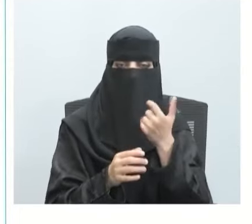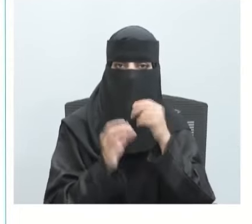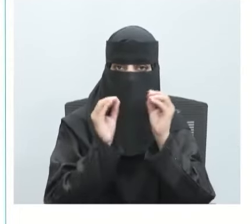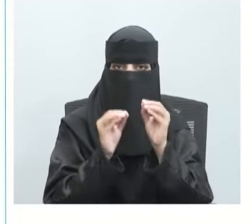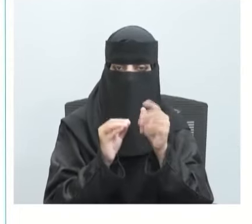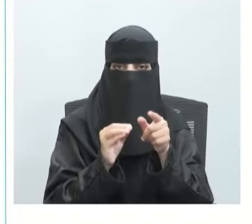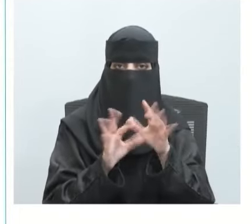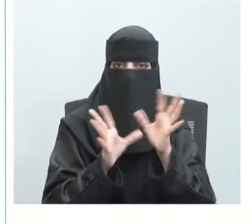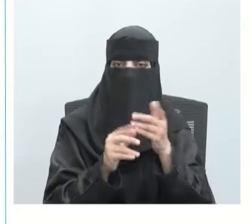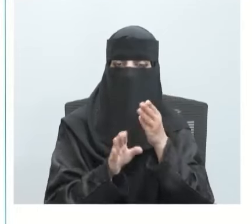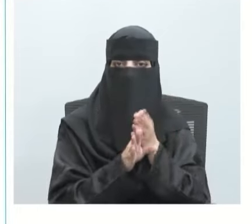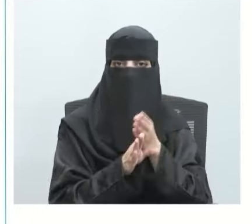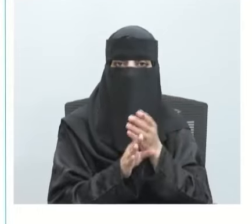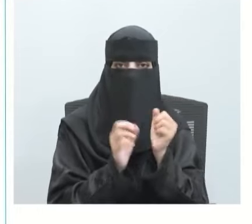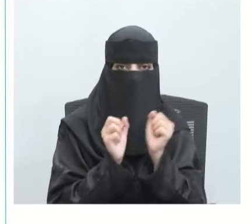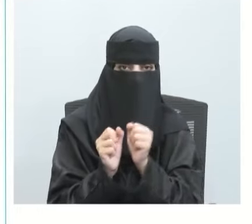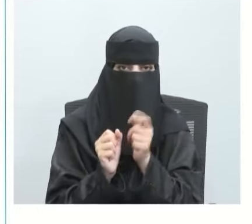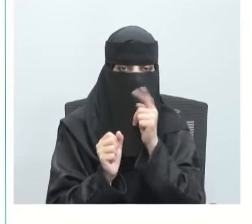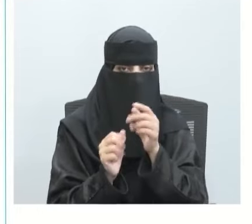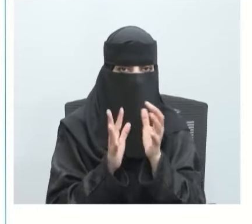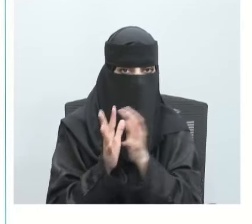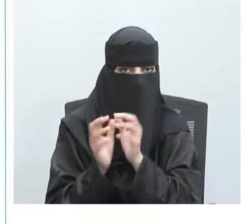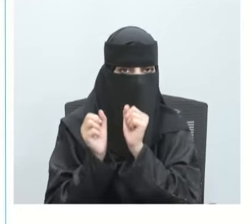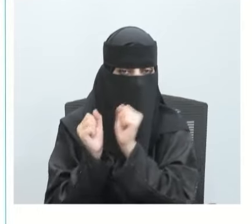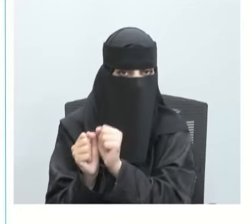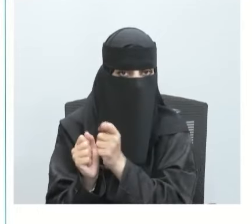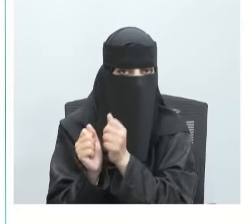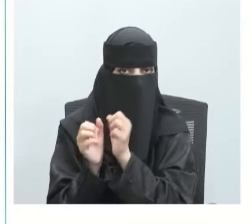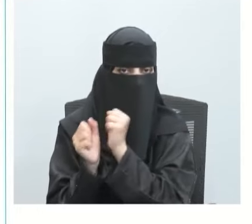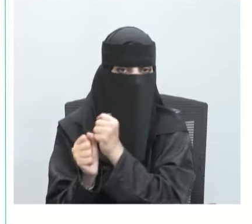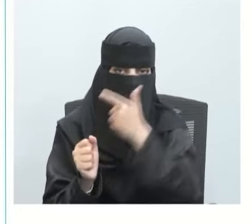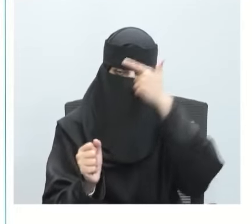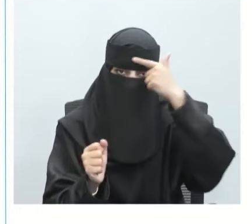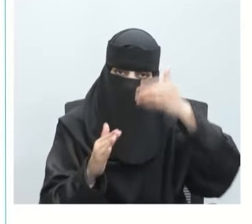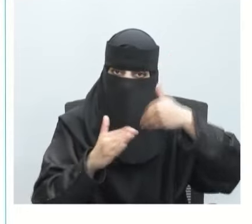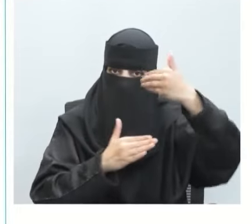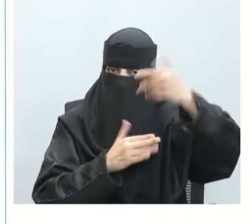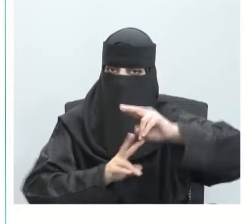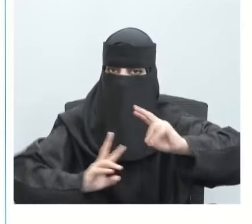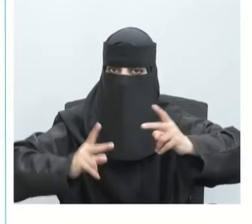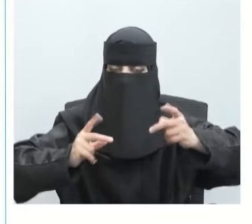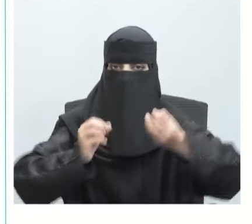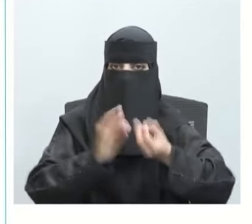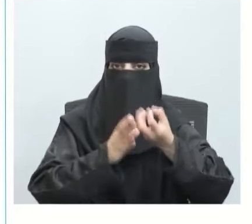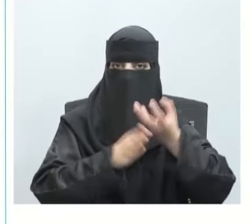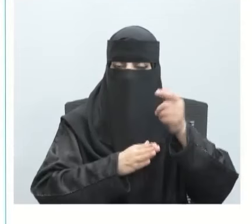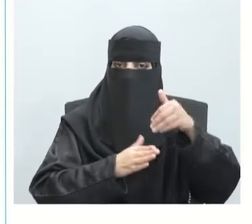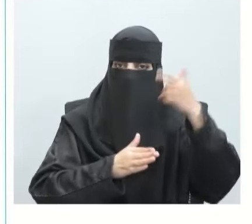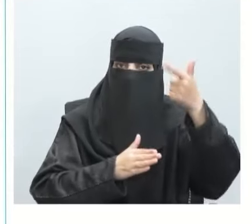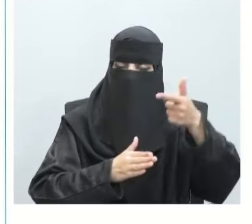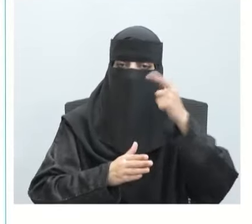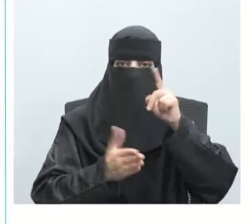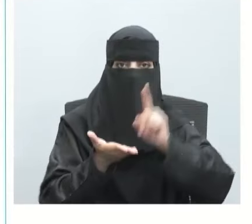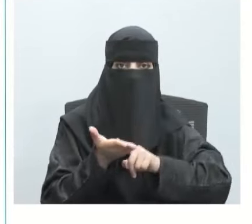جدا ايا كان دخلك ان يكون لديك ادخار فما تعلم ما هي المتغيرات التي قد تطرا عليك لاحقا